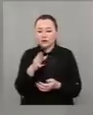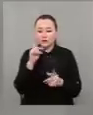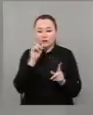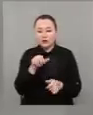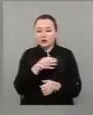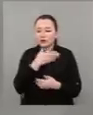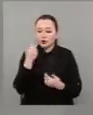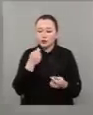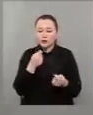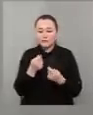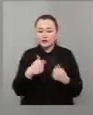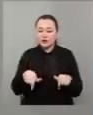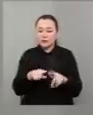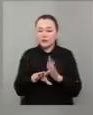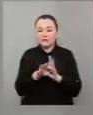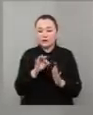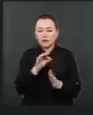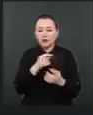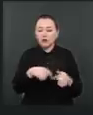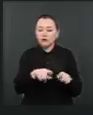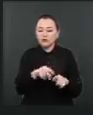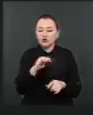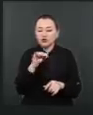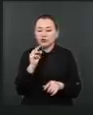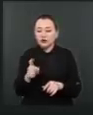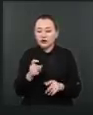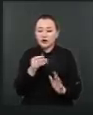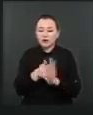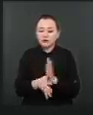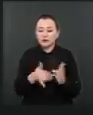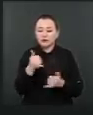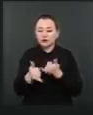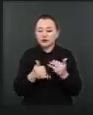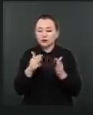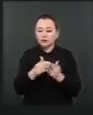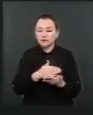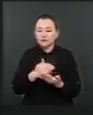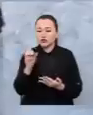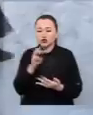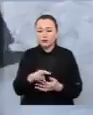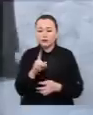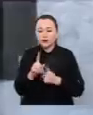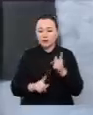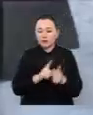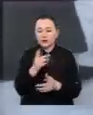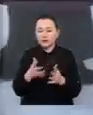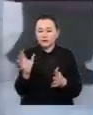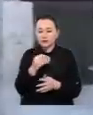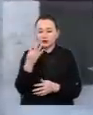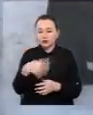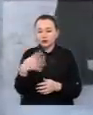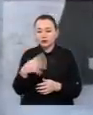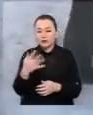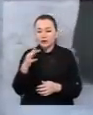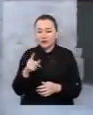права. Управляющую компанию выбрал отдел ЖКХ. При этом расходы на содержание дома здесь выше, чем по всему Темиртау. Если везде платят